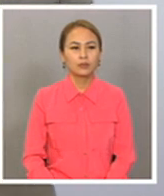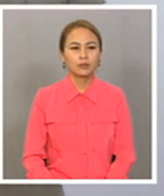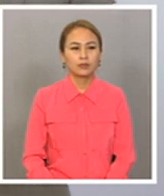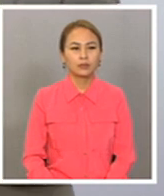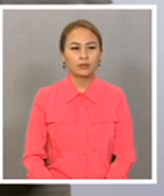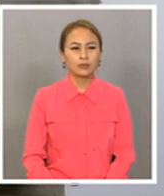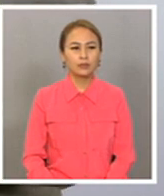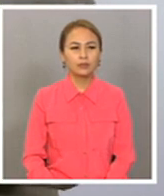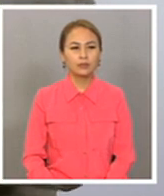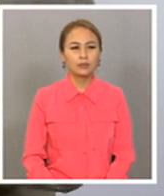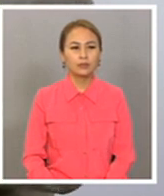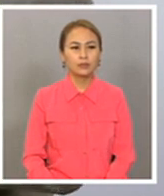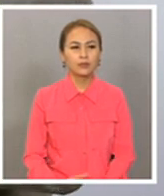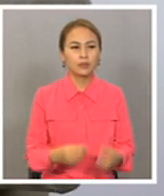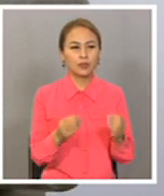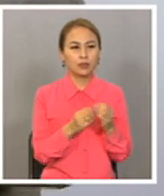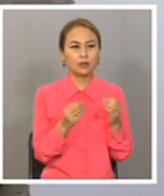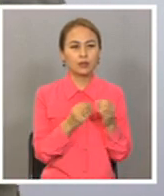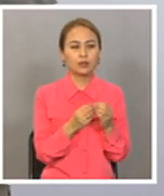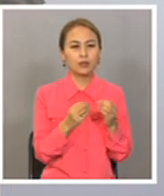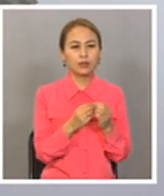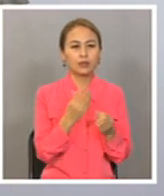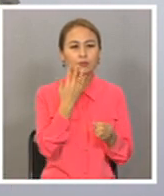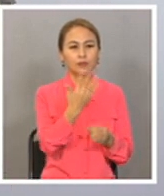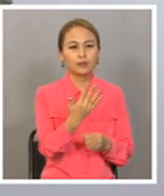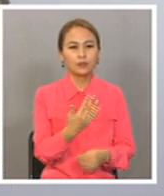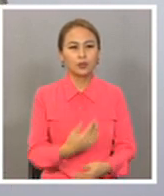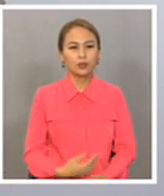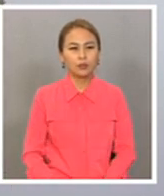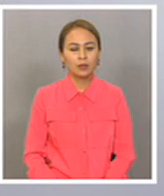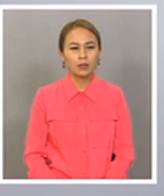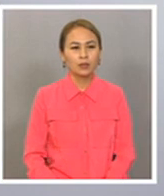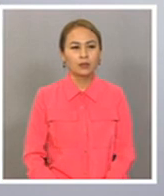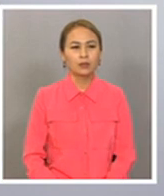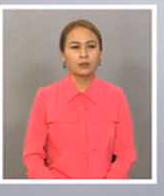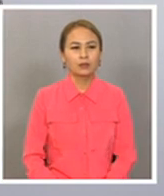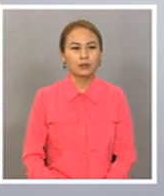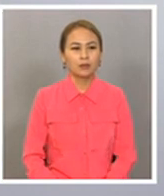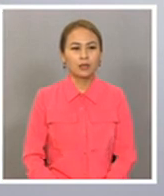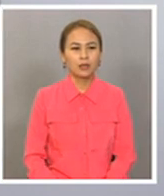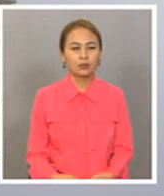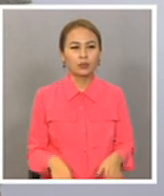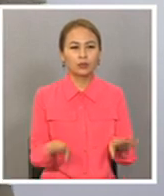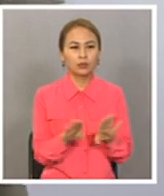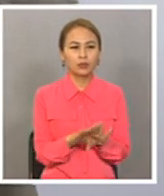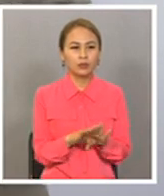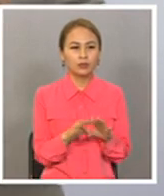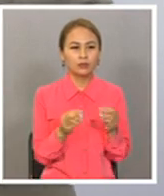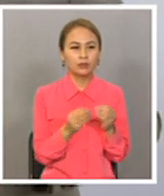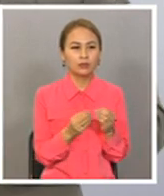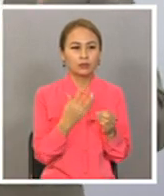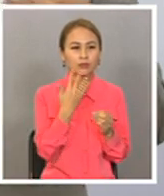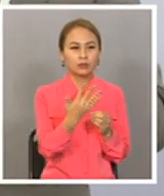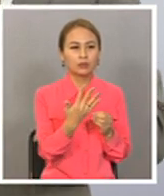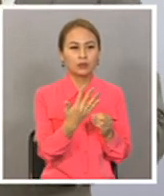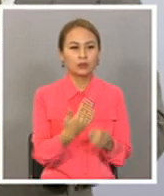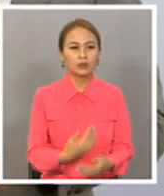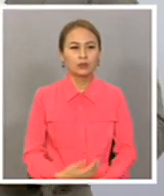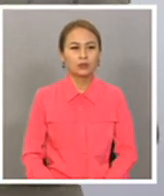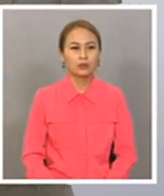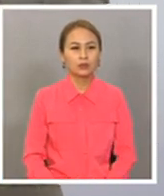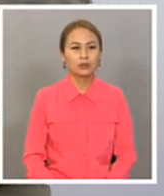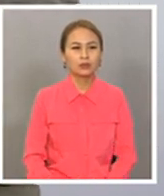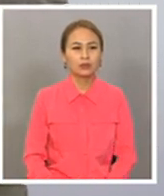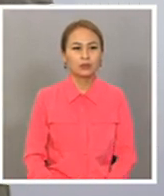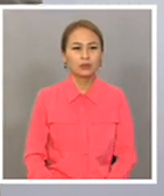керек. Жазайық. Сонда 10-нан 5 шығады. Ал біз білеміз, бөлімі 10, 100, 1000 және